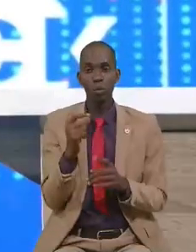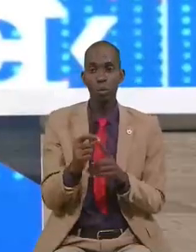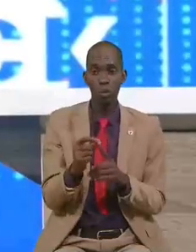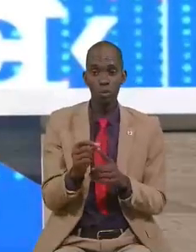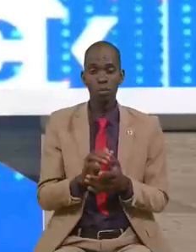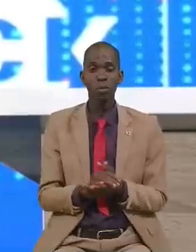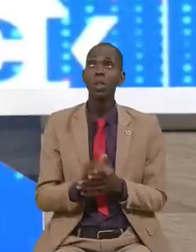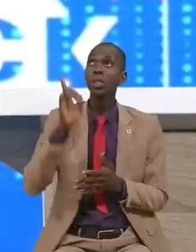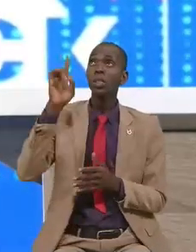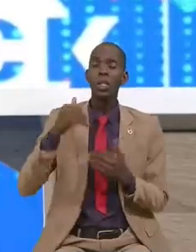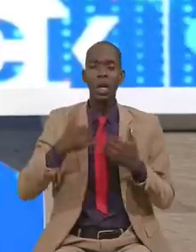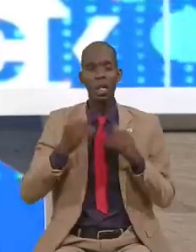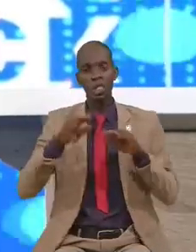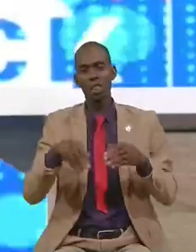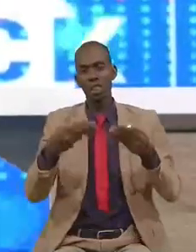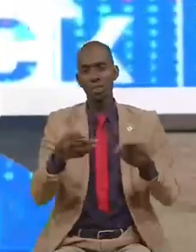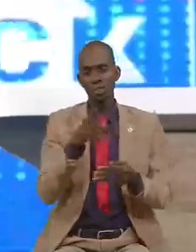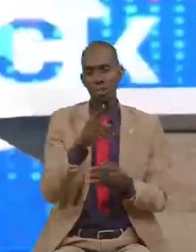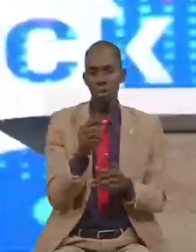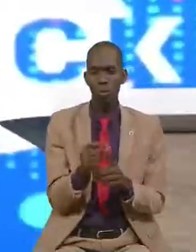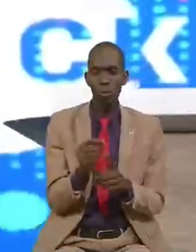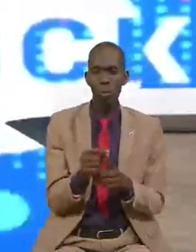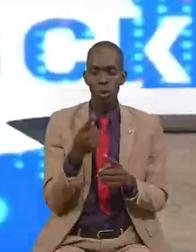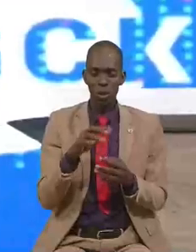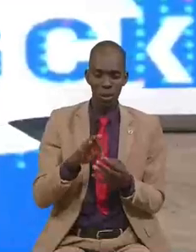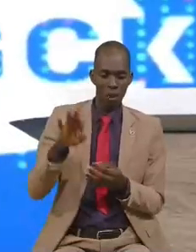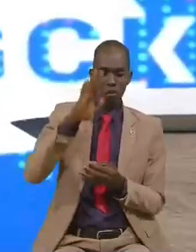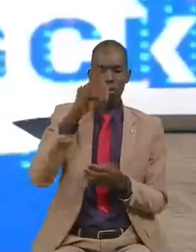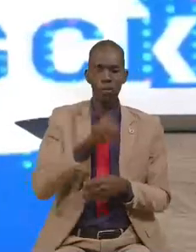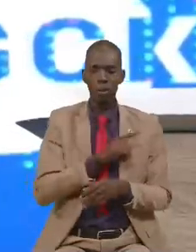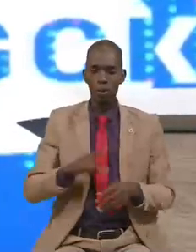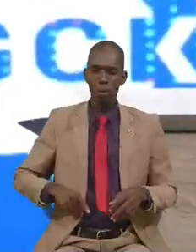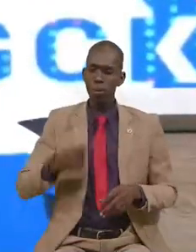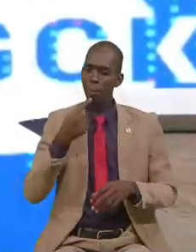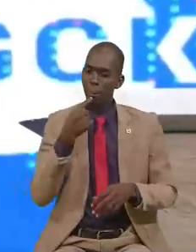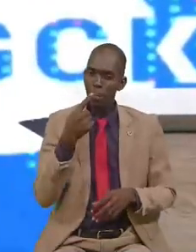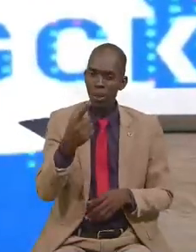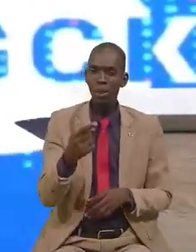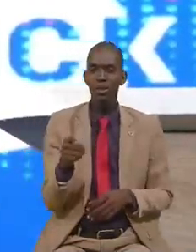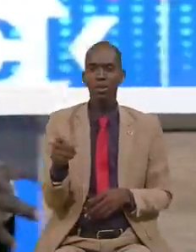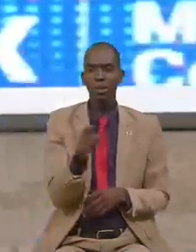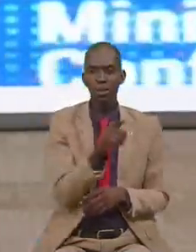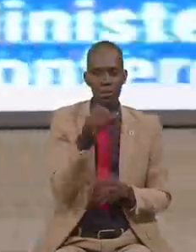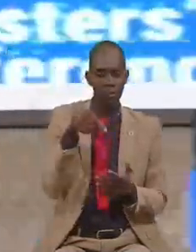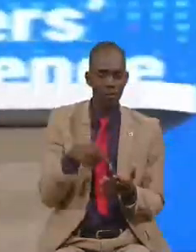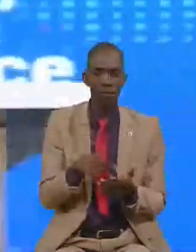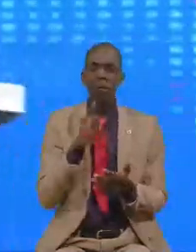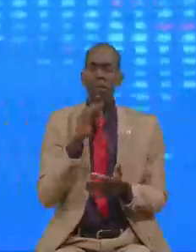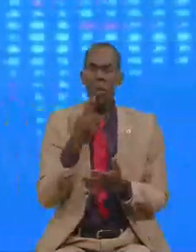Il t'a donné le message. L'Esprit du Seigneur te dit, voici ce qu'il faut faire.